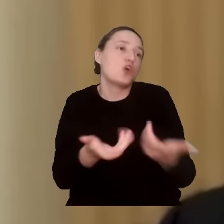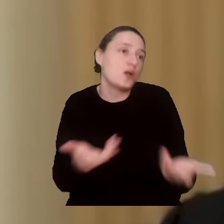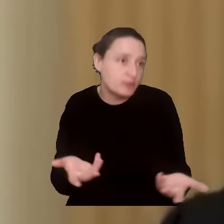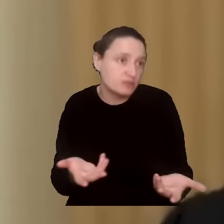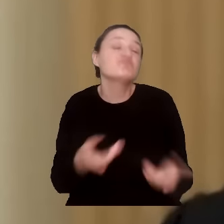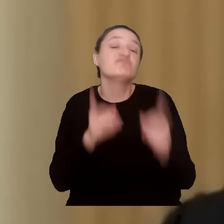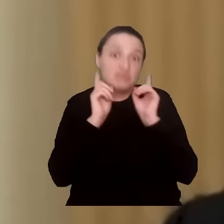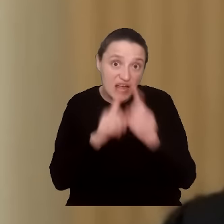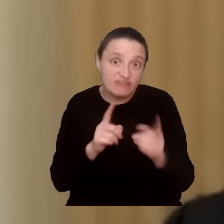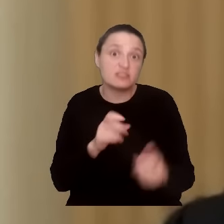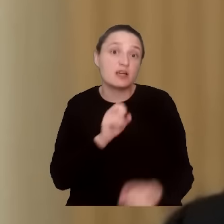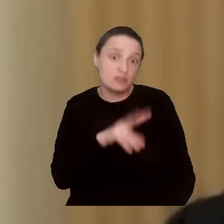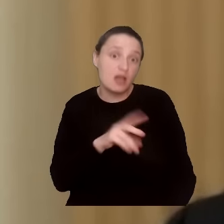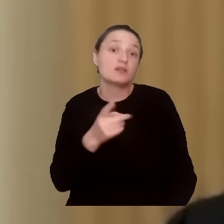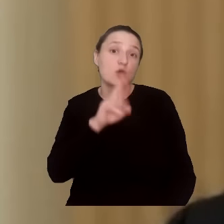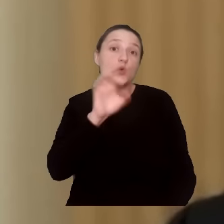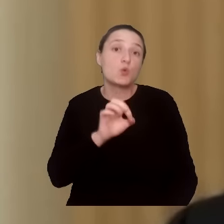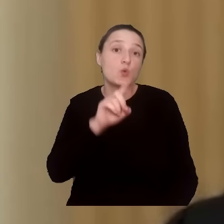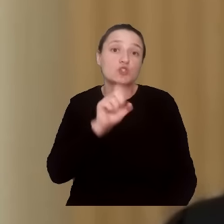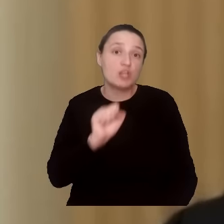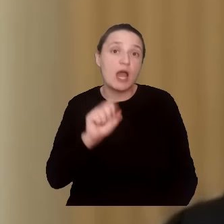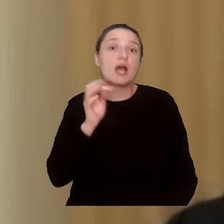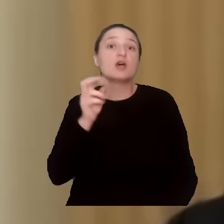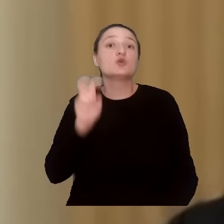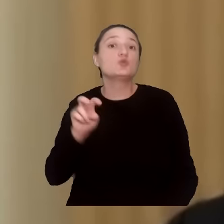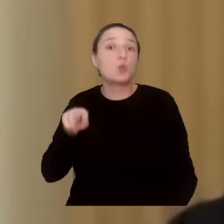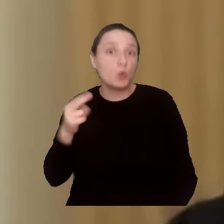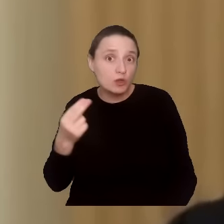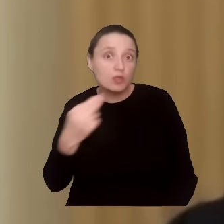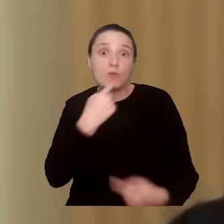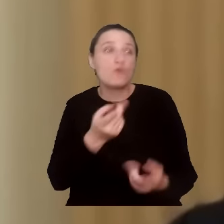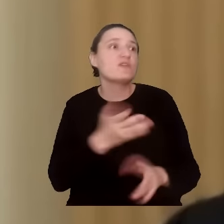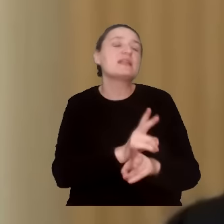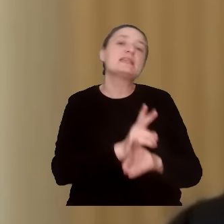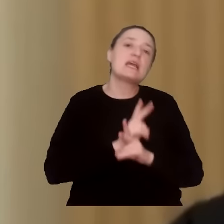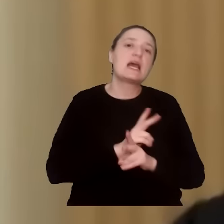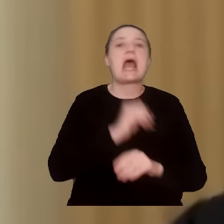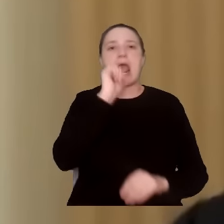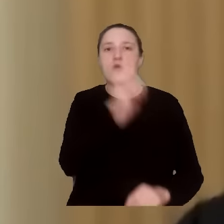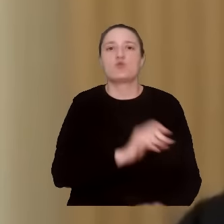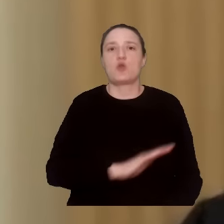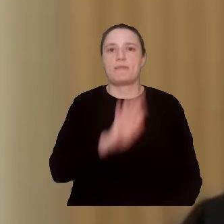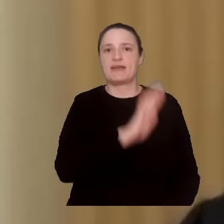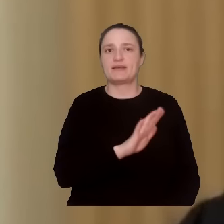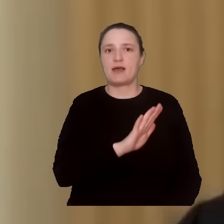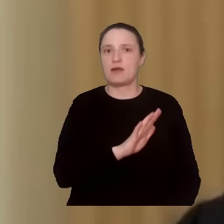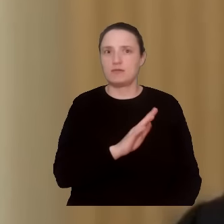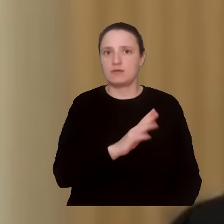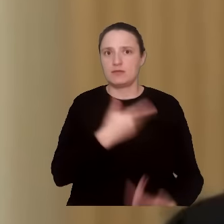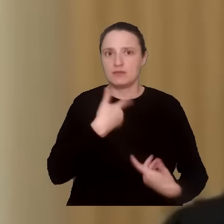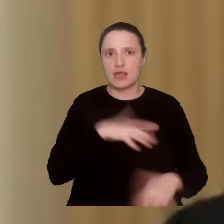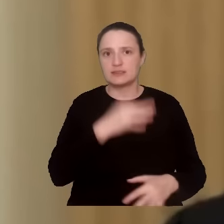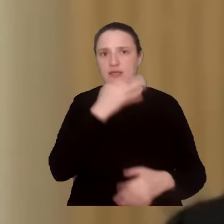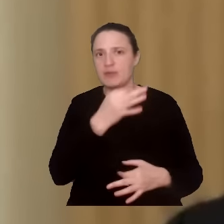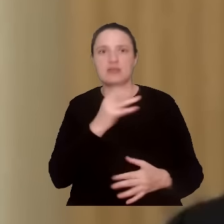Rzeczywiście pani Róża Thun mówi, że jest niezależną Europejką i nie ma zamiaru pytać nikogo o